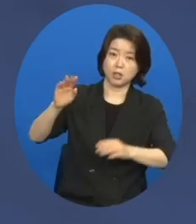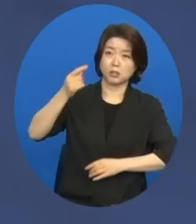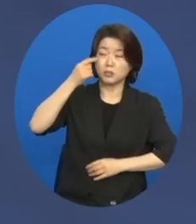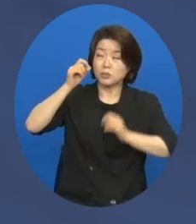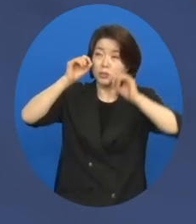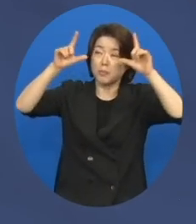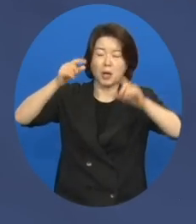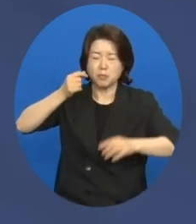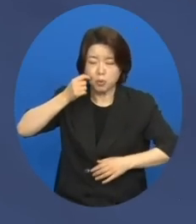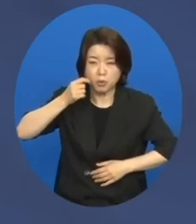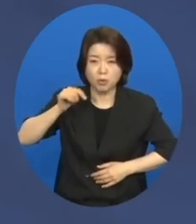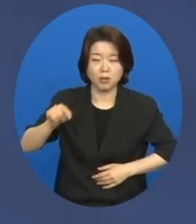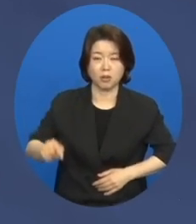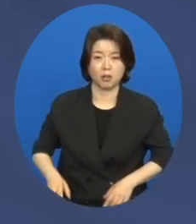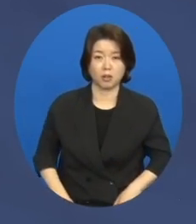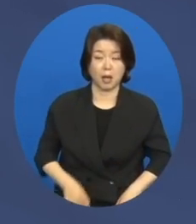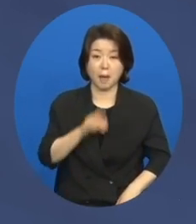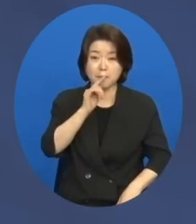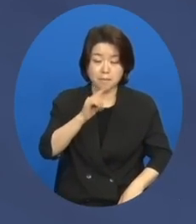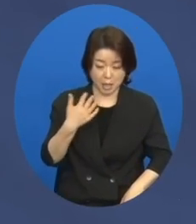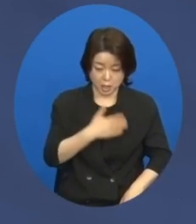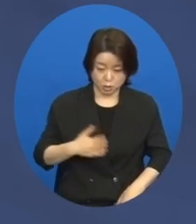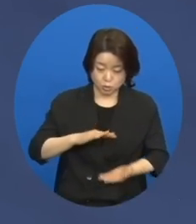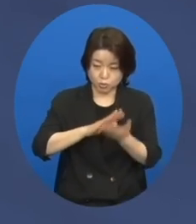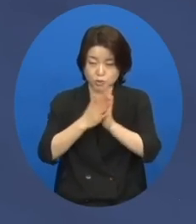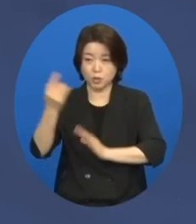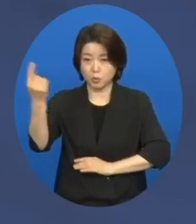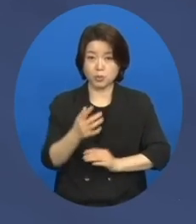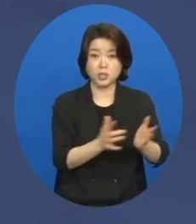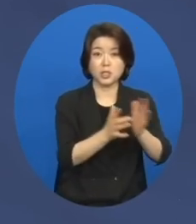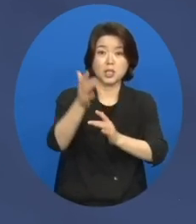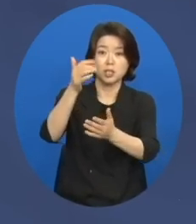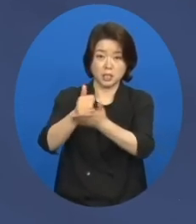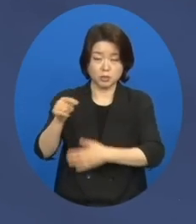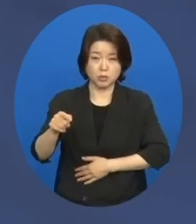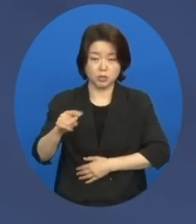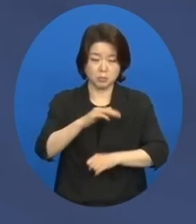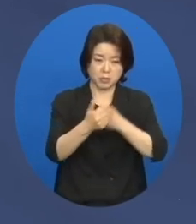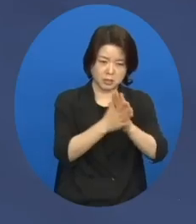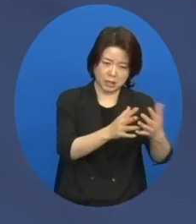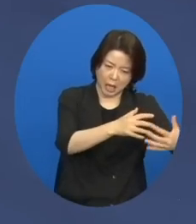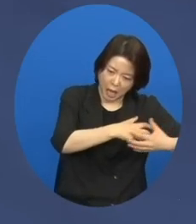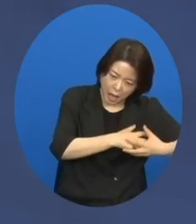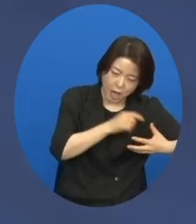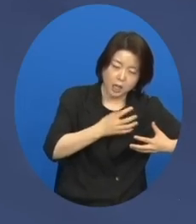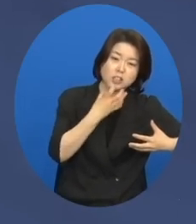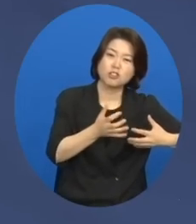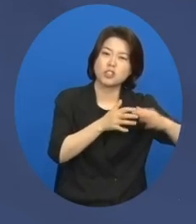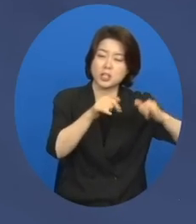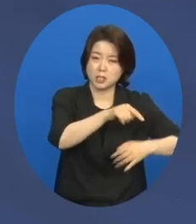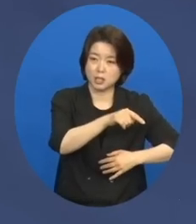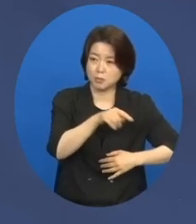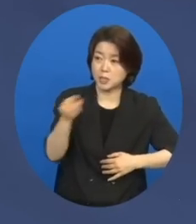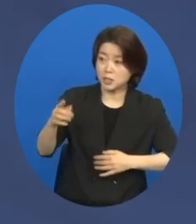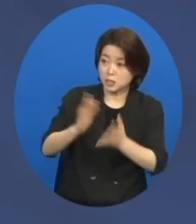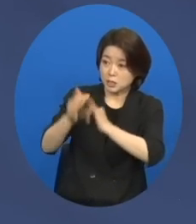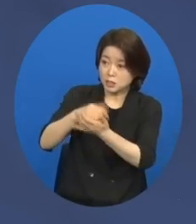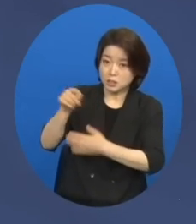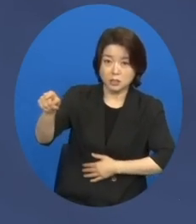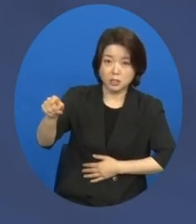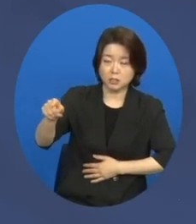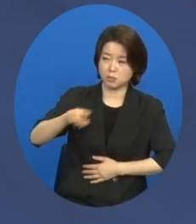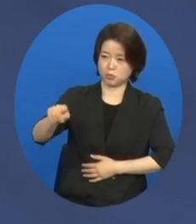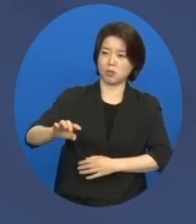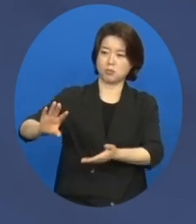띄어 보이질 못하니까 말씀이 육신에 오신 예수님을 성경 끌어안고 있는 유대인들이 그 예수님을